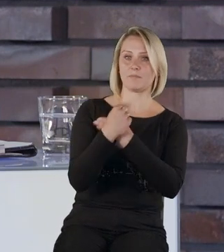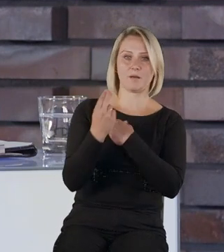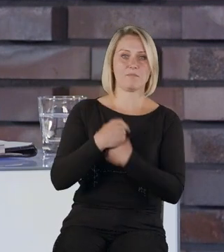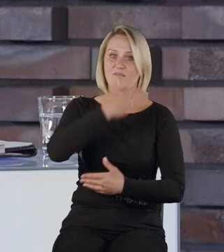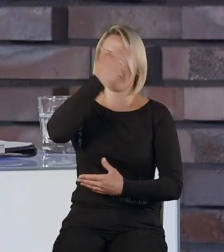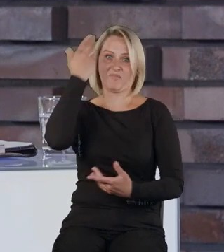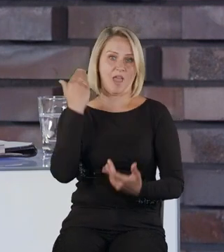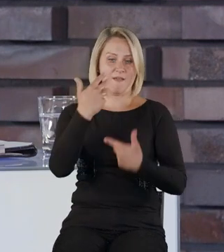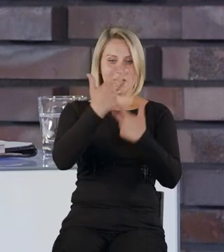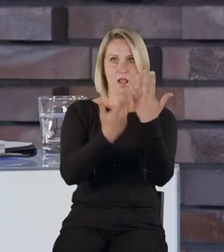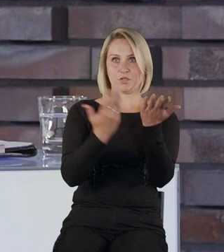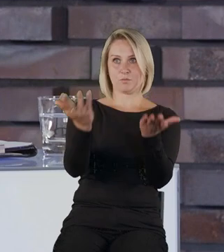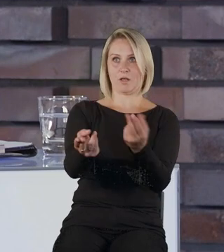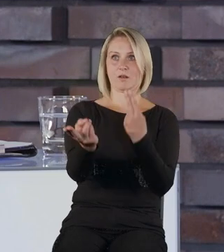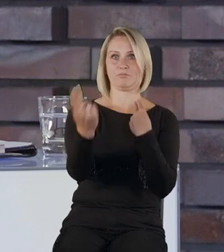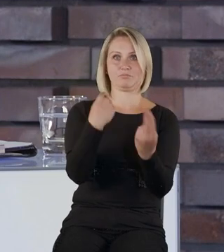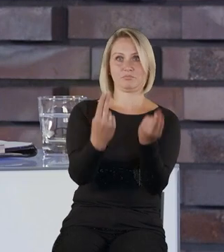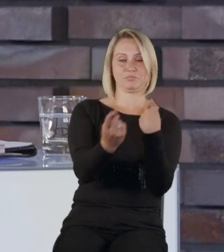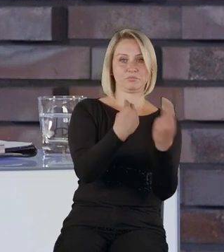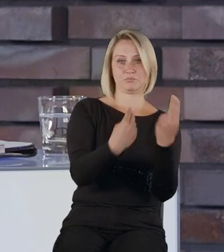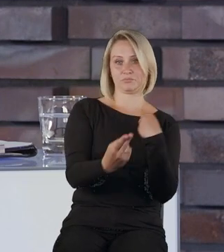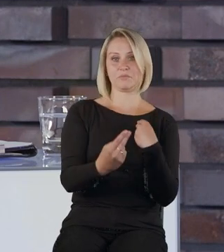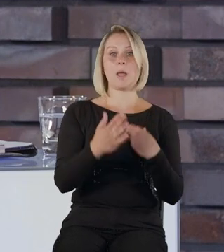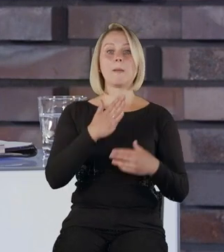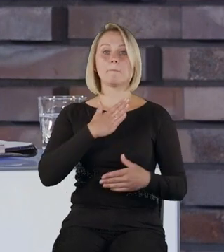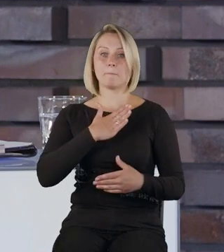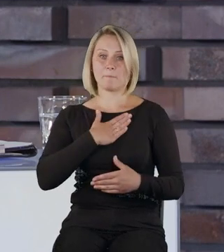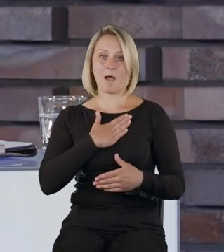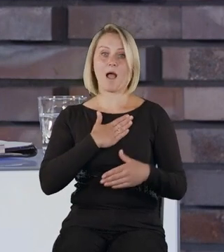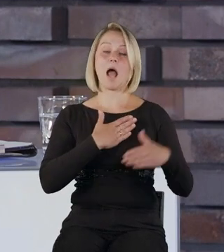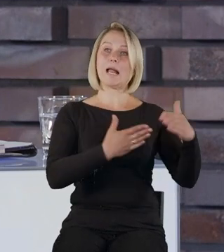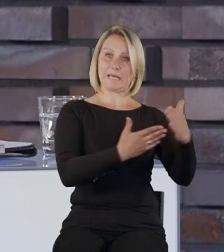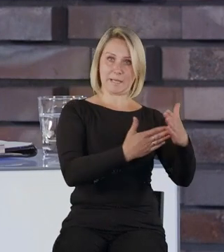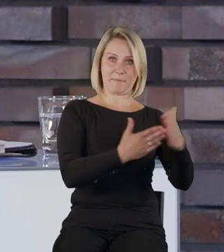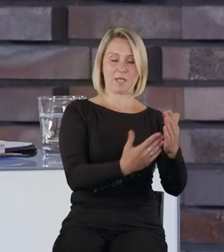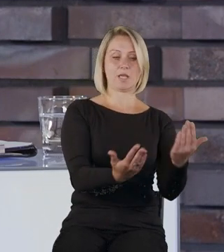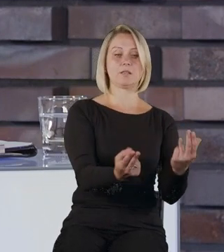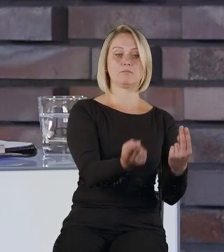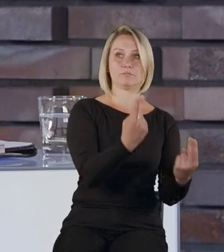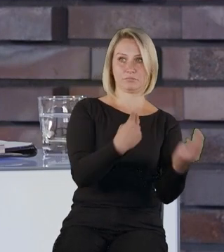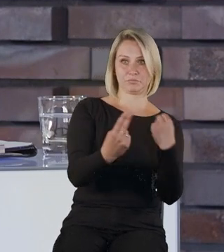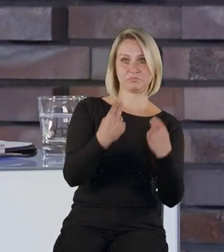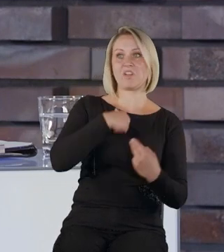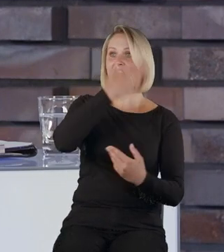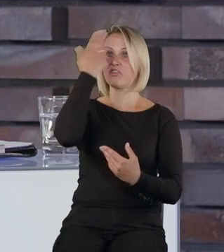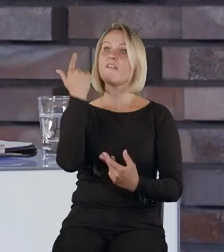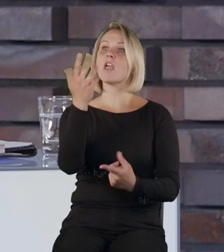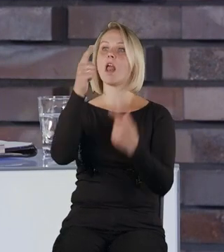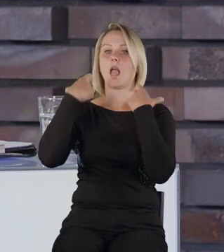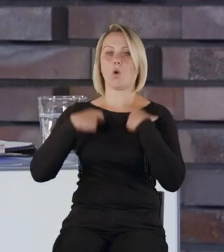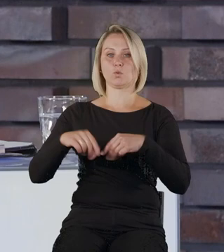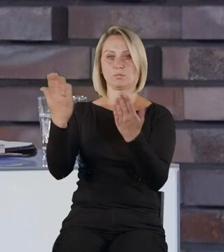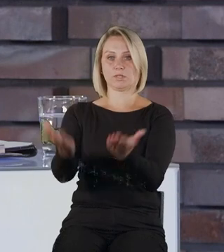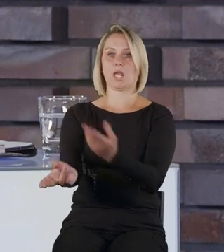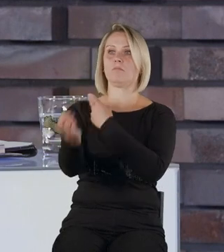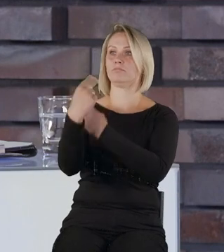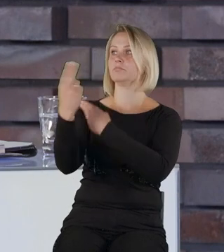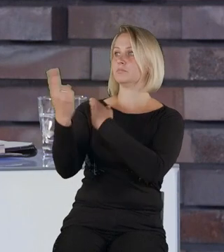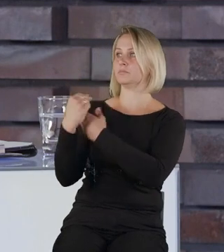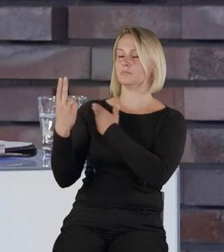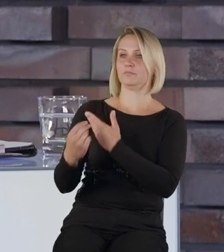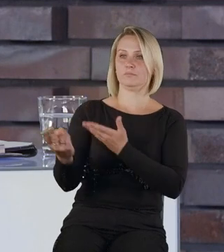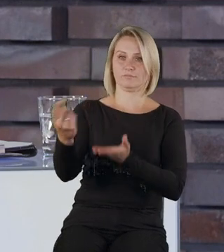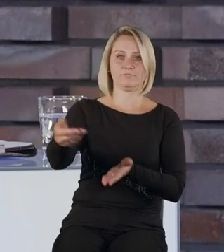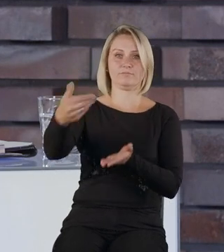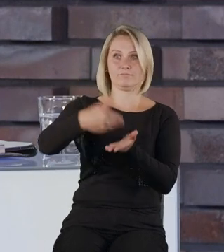na dany kierunek. Mamy określony limit przyjęć i de facto to od tego, ilu mamy